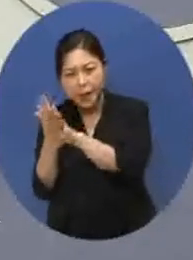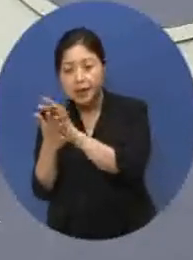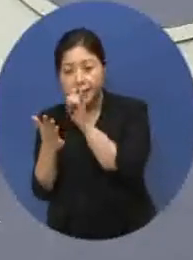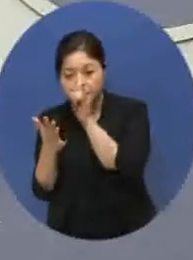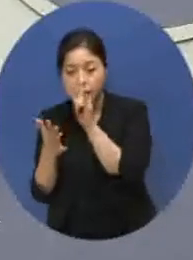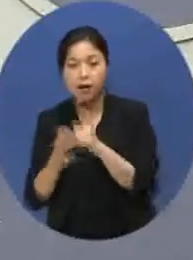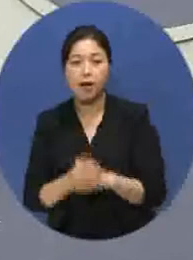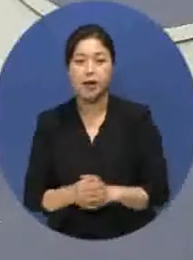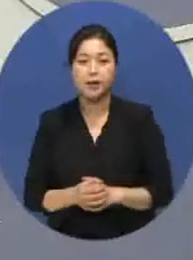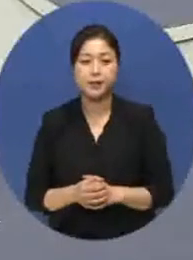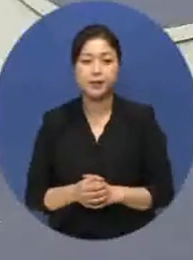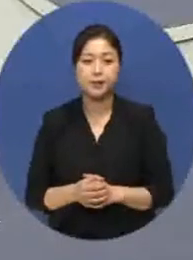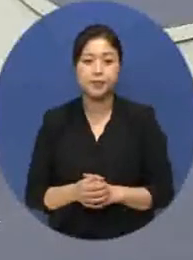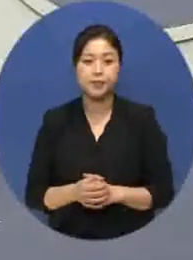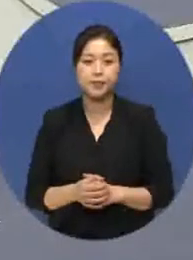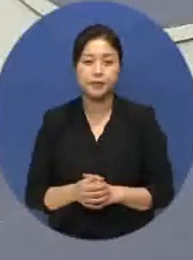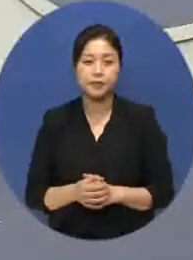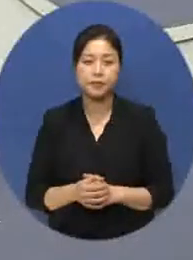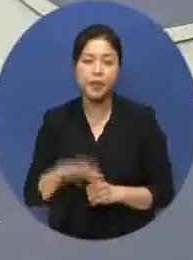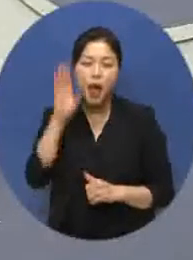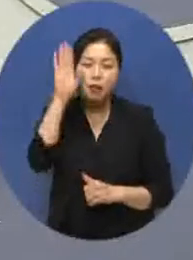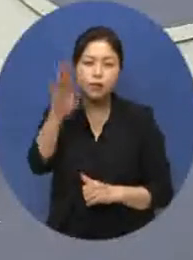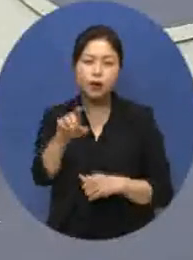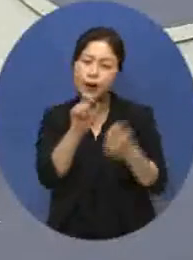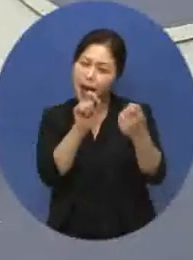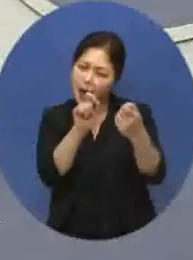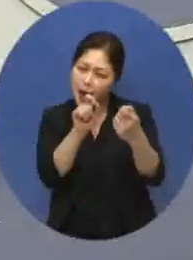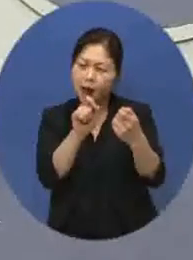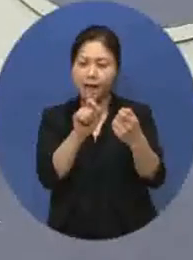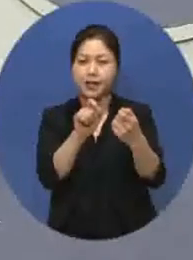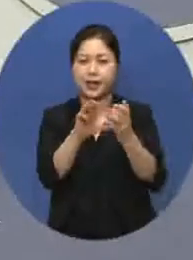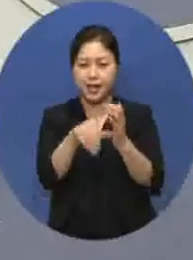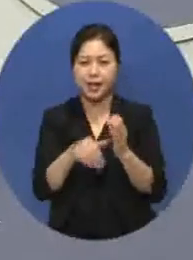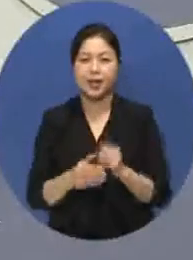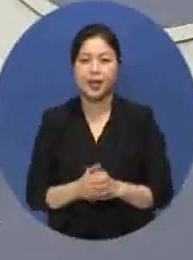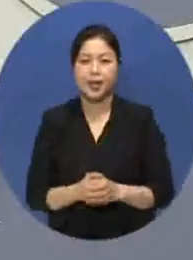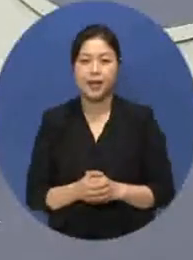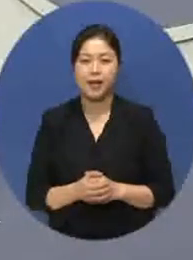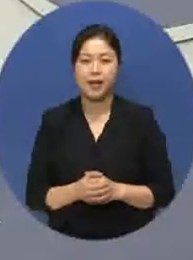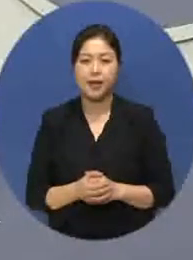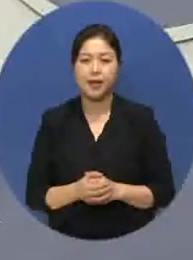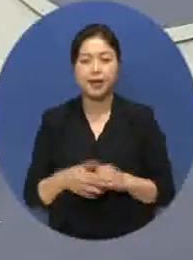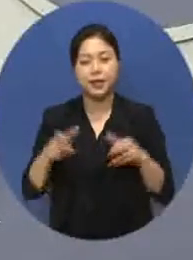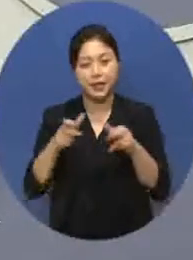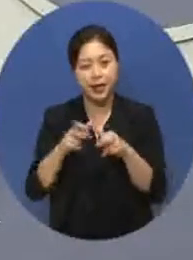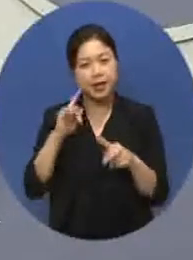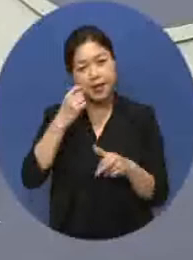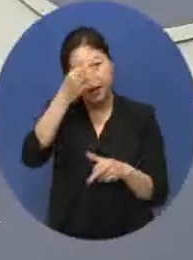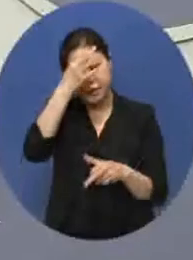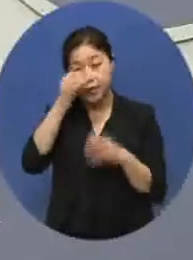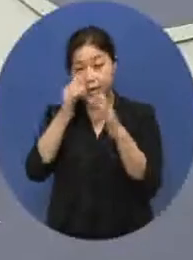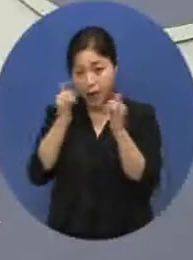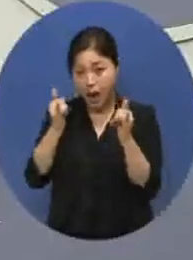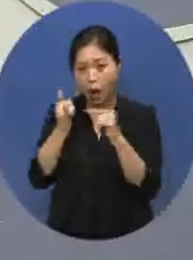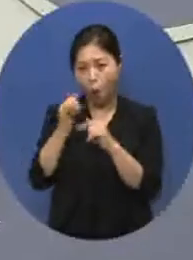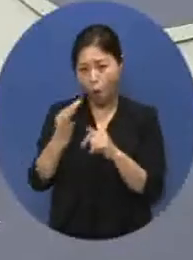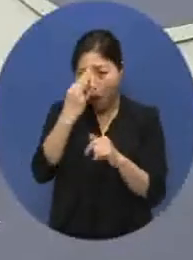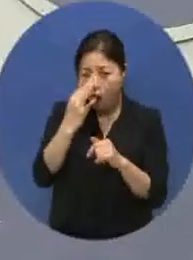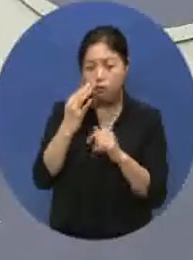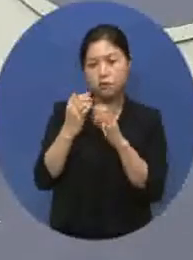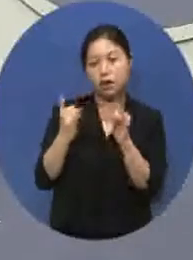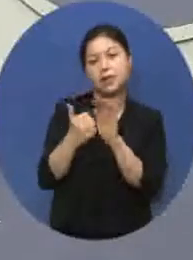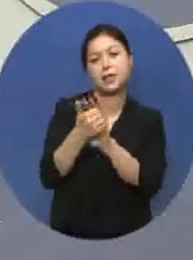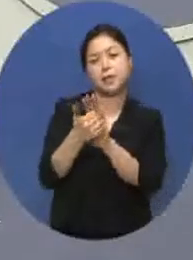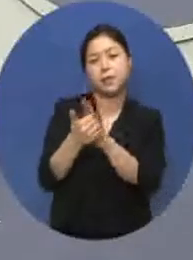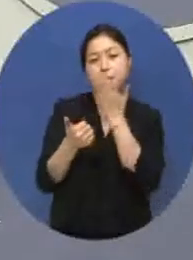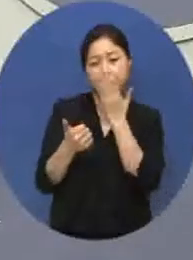뭐 조금 있으면 아마 머지않아서 그런 우리 장애 유망한 장애 예술인들을 지원할 수 있는 방안도 생길